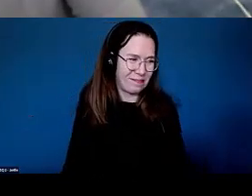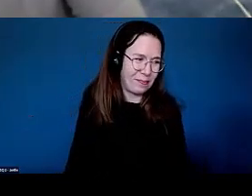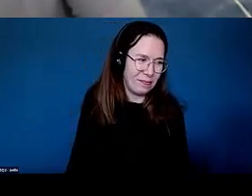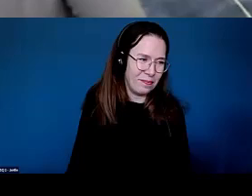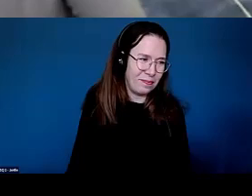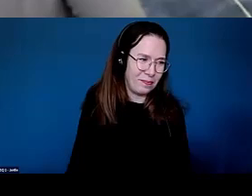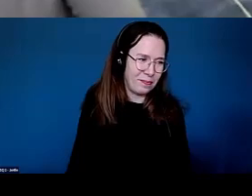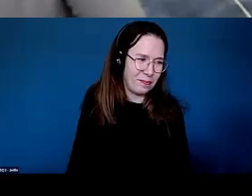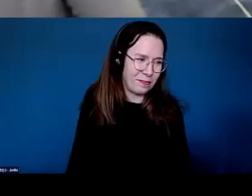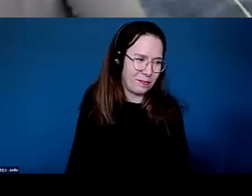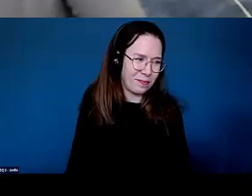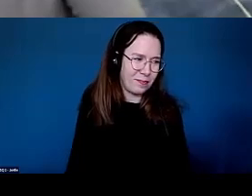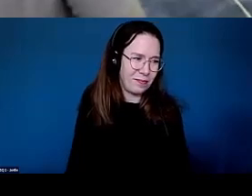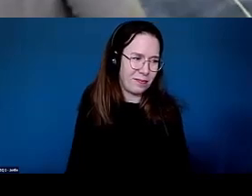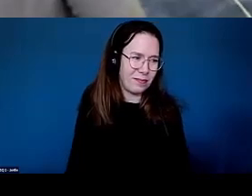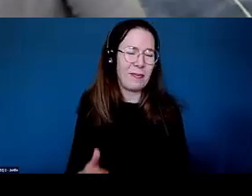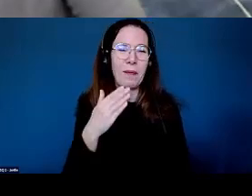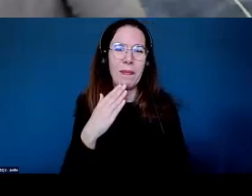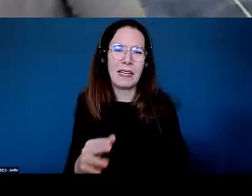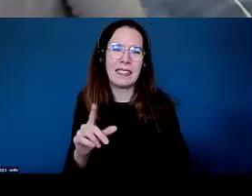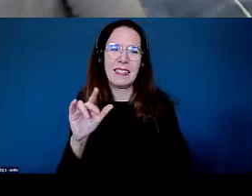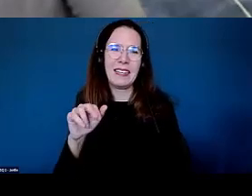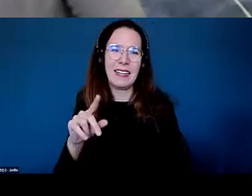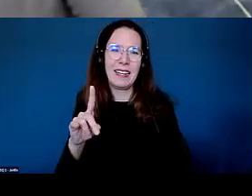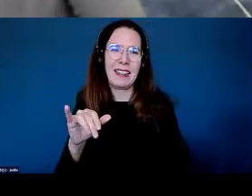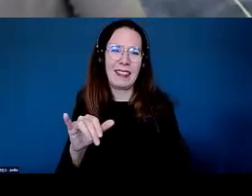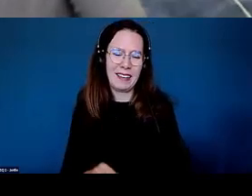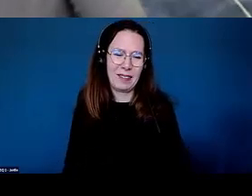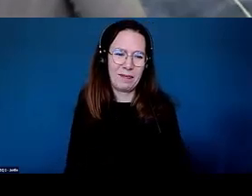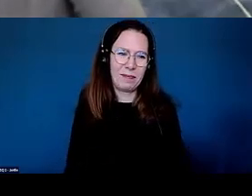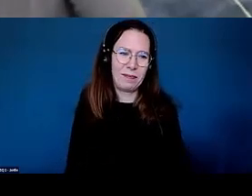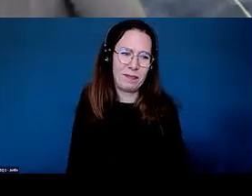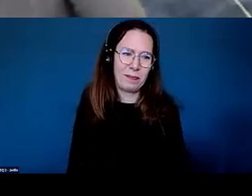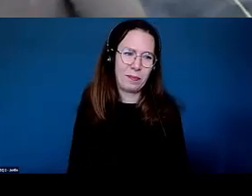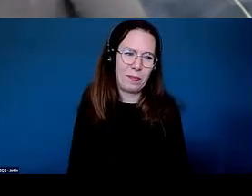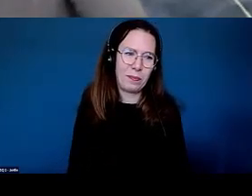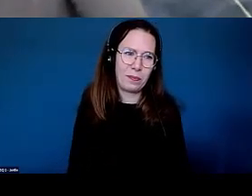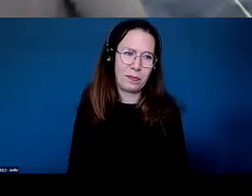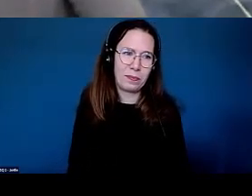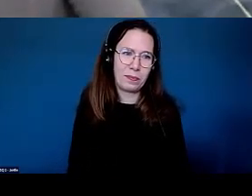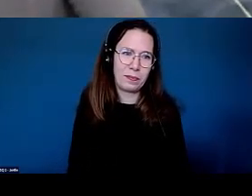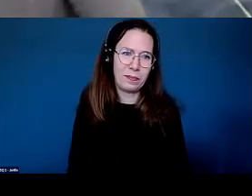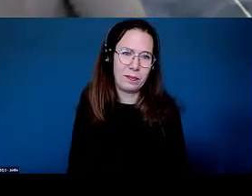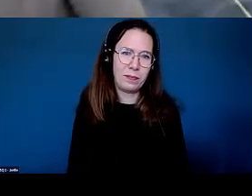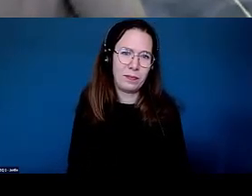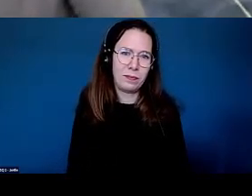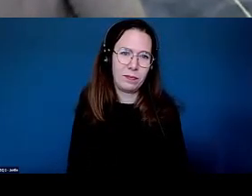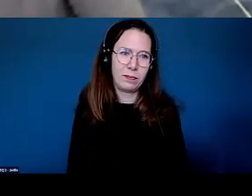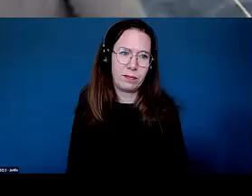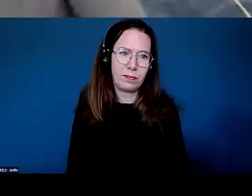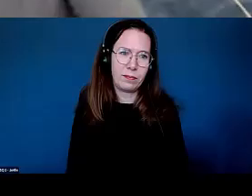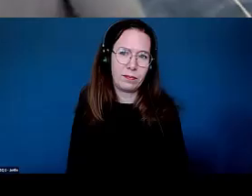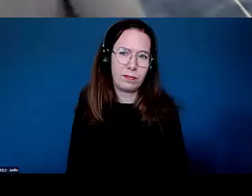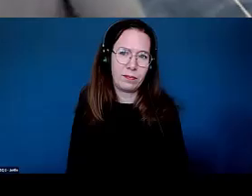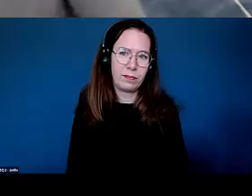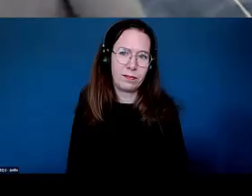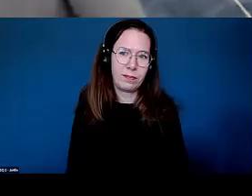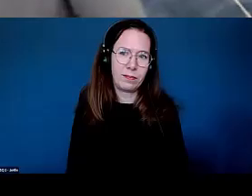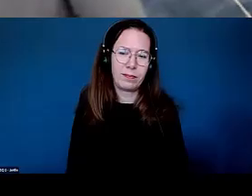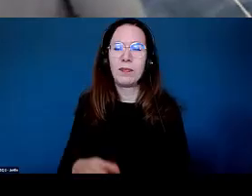Allez-y, pas de problème. Désolée. Merci, Lindy. Je voudrais dire que